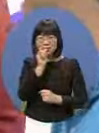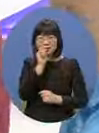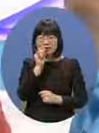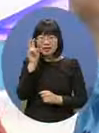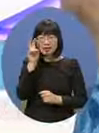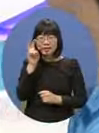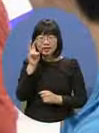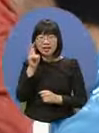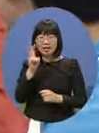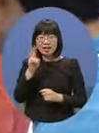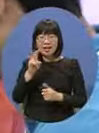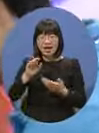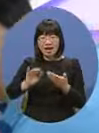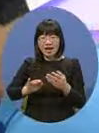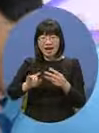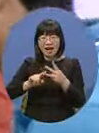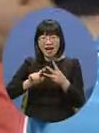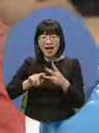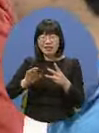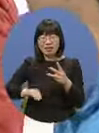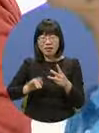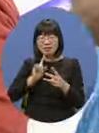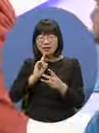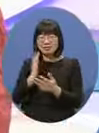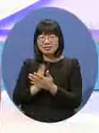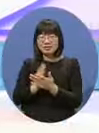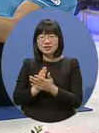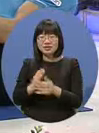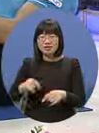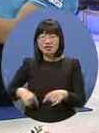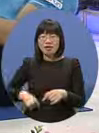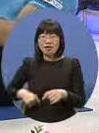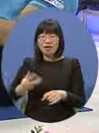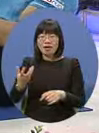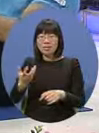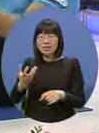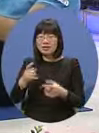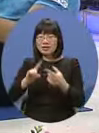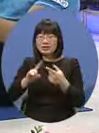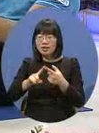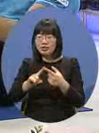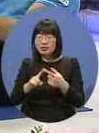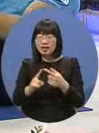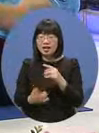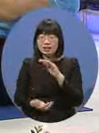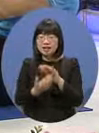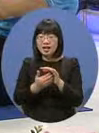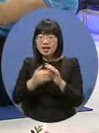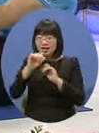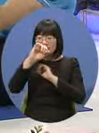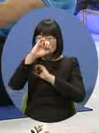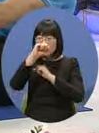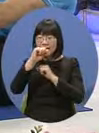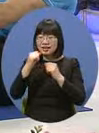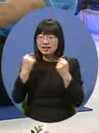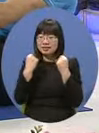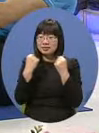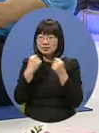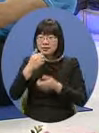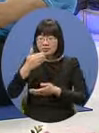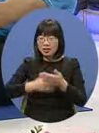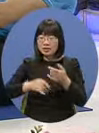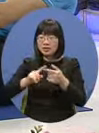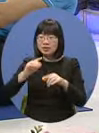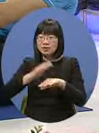같아요. 상중하중에 하라고만 얘기하지 마세요. 여기가 쥐가 나네요. 네, 그래서 이 동작은 최대한 다리 힘을 빼시고요. 손으로만 다리